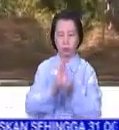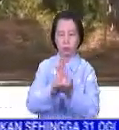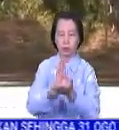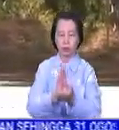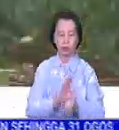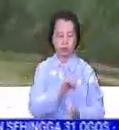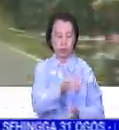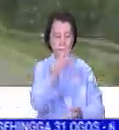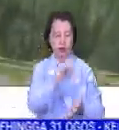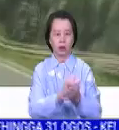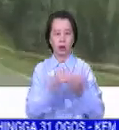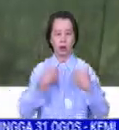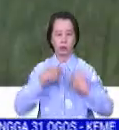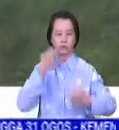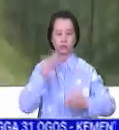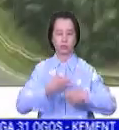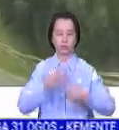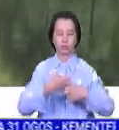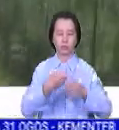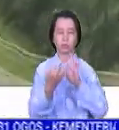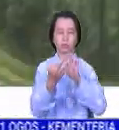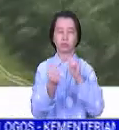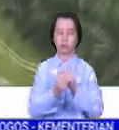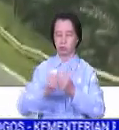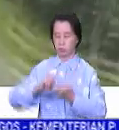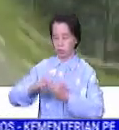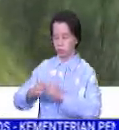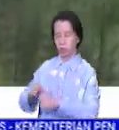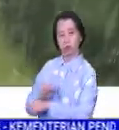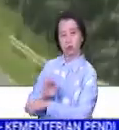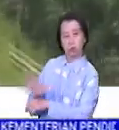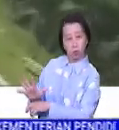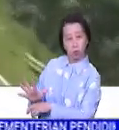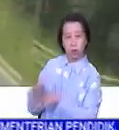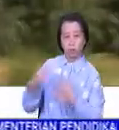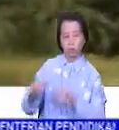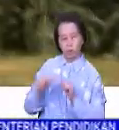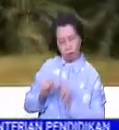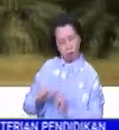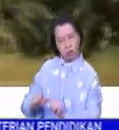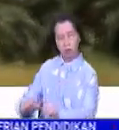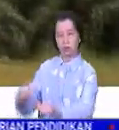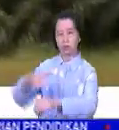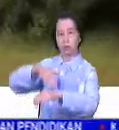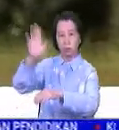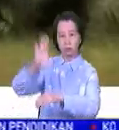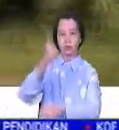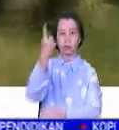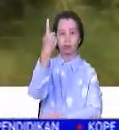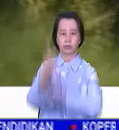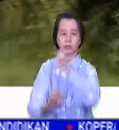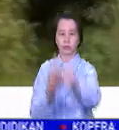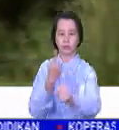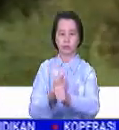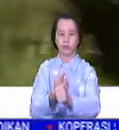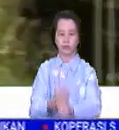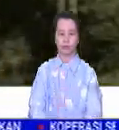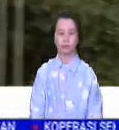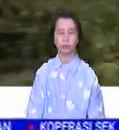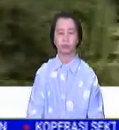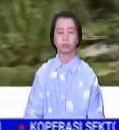peneroka yang ukan berhadapan dengan impak pandemik yang telah berterusan lebih setahun